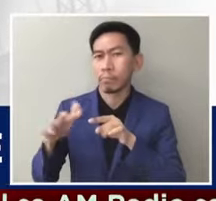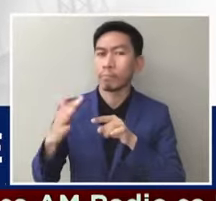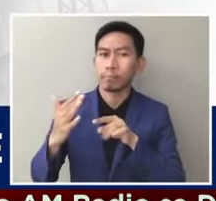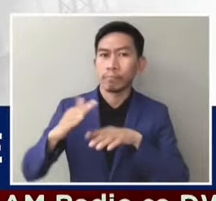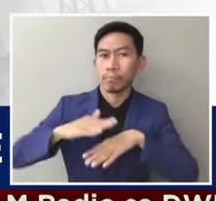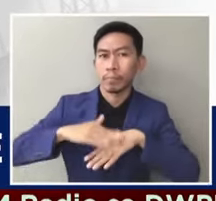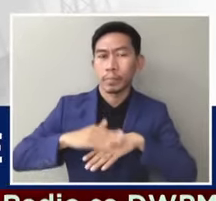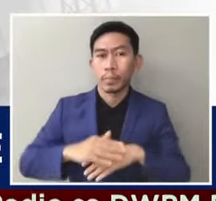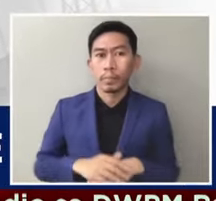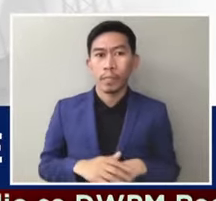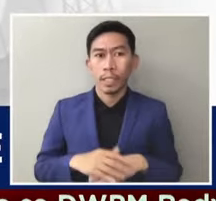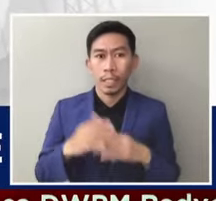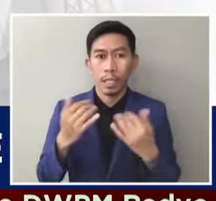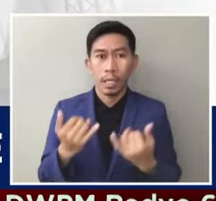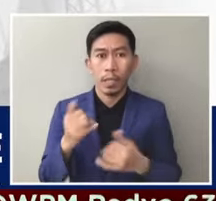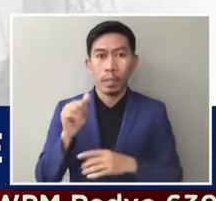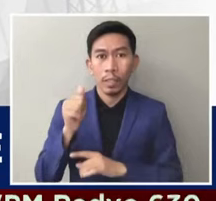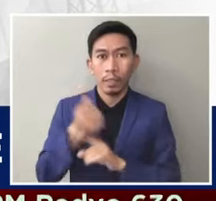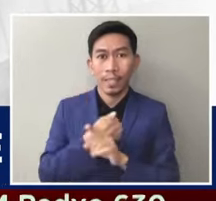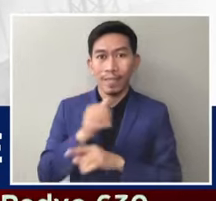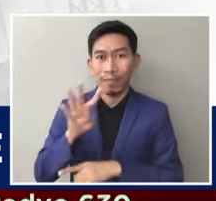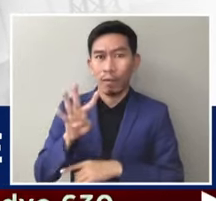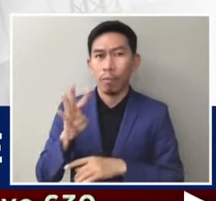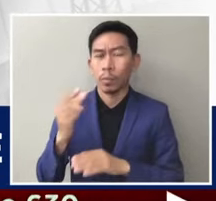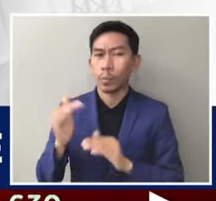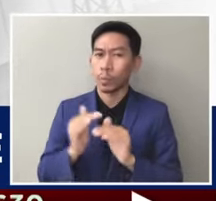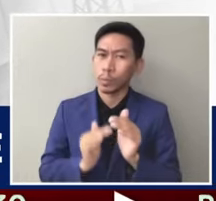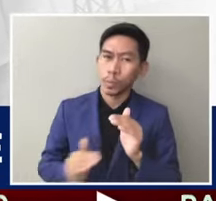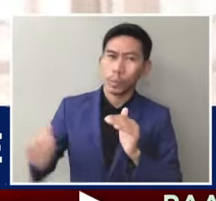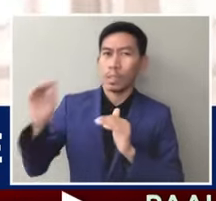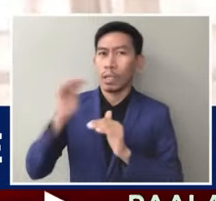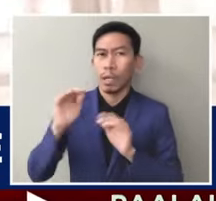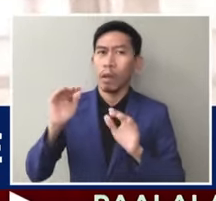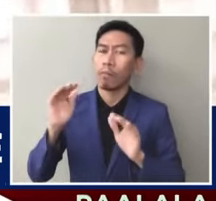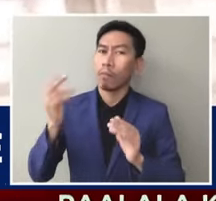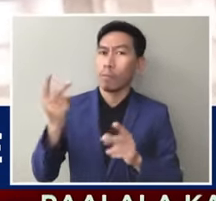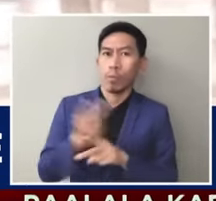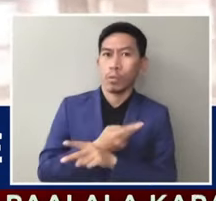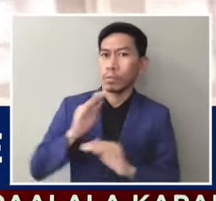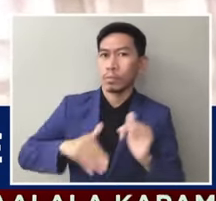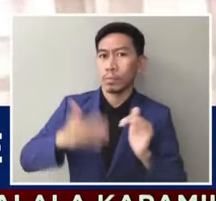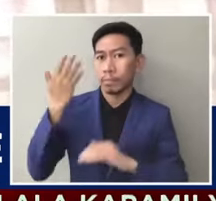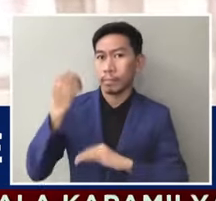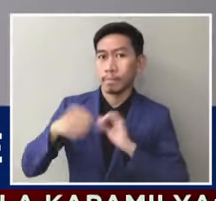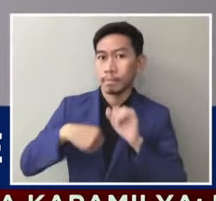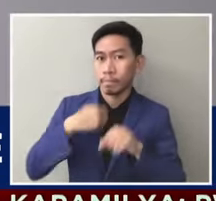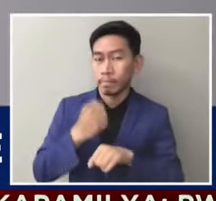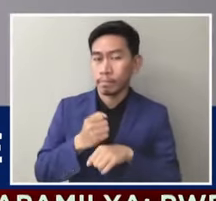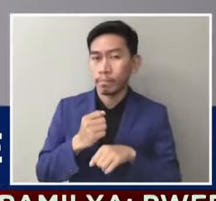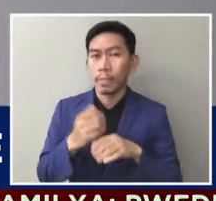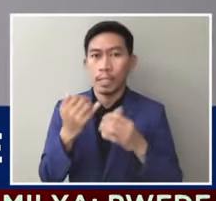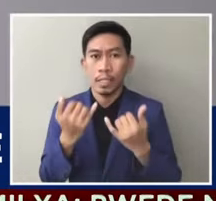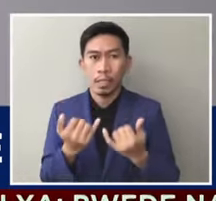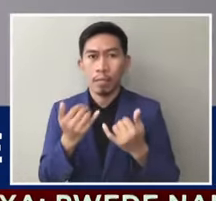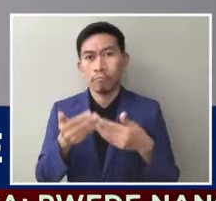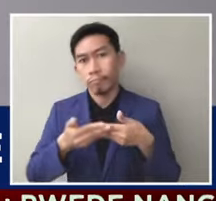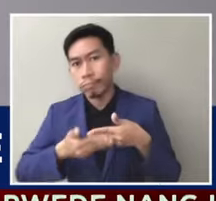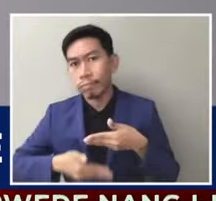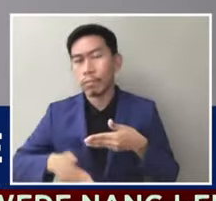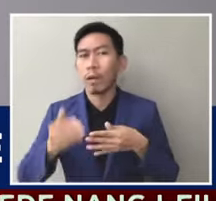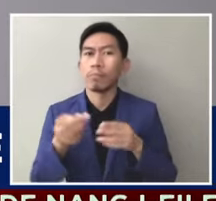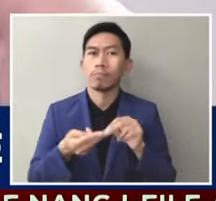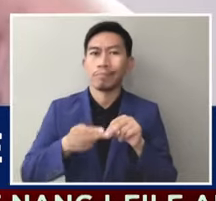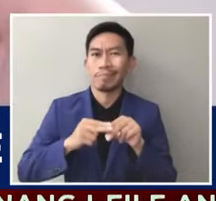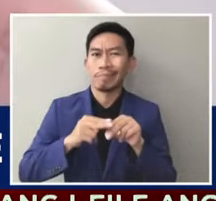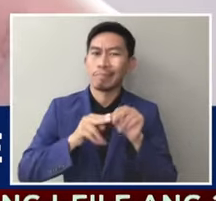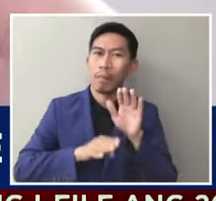ang pinakamataas na konsumo sa kuryente noong nakaraang taon at inaasahan pang sisipa lalo sa kalagitnaan